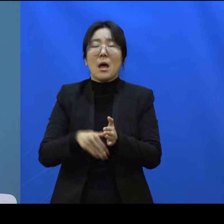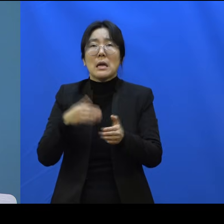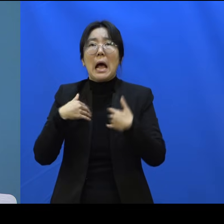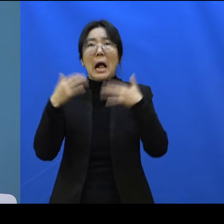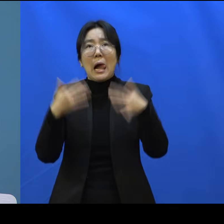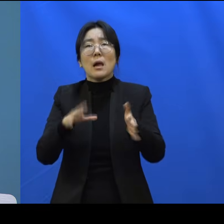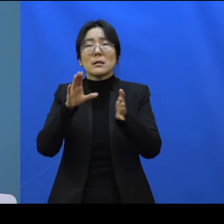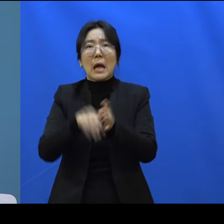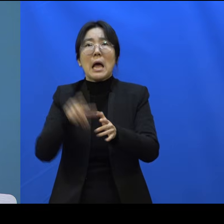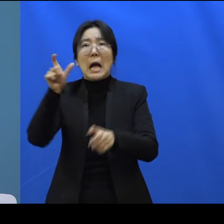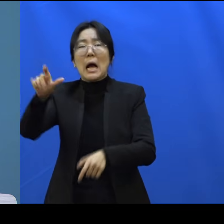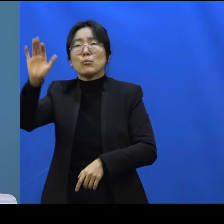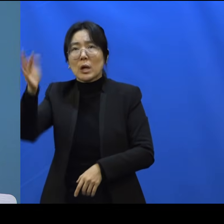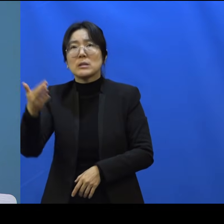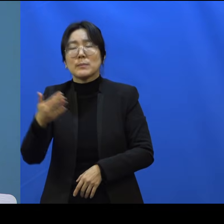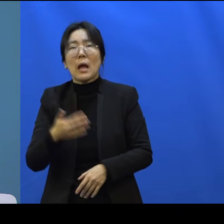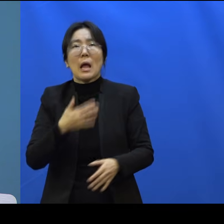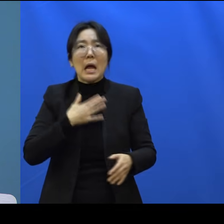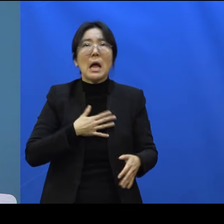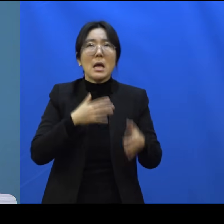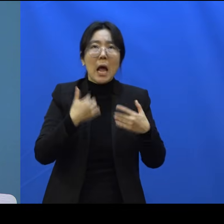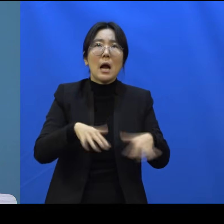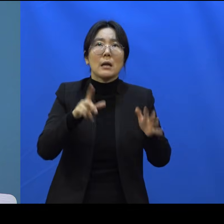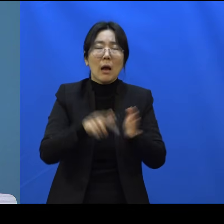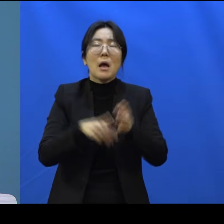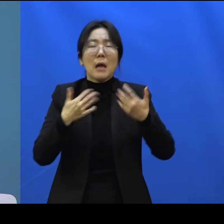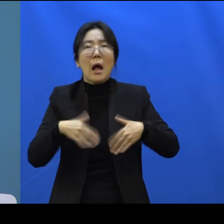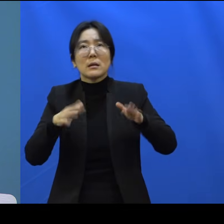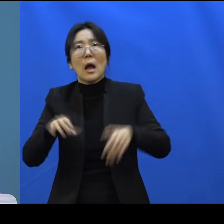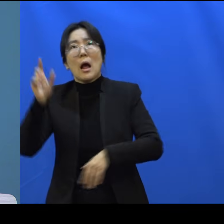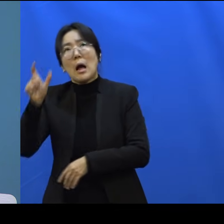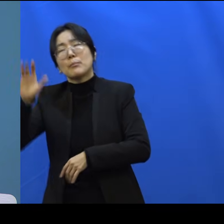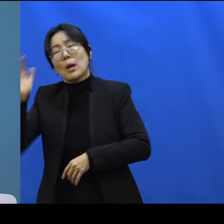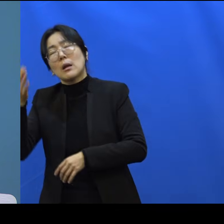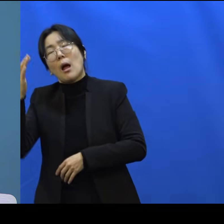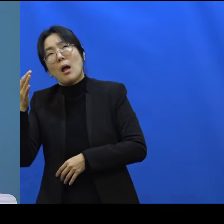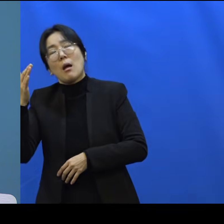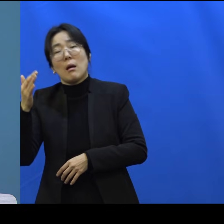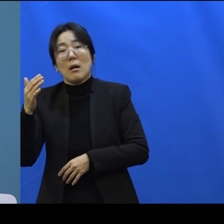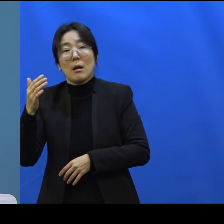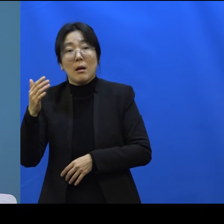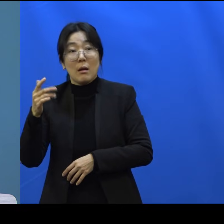살아가지 않으면 어마어마한 에너지를 낭비하게 돼요. 그래서